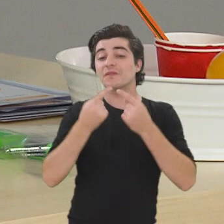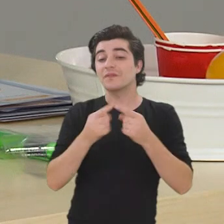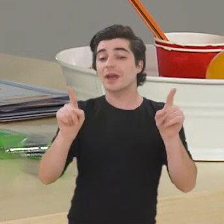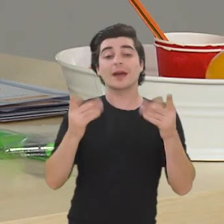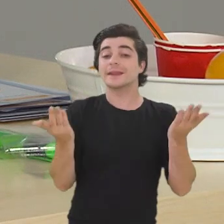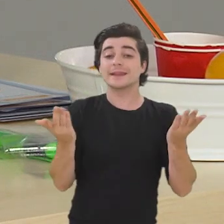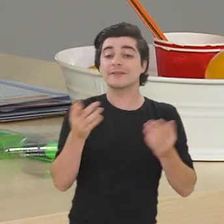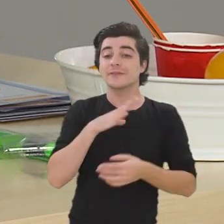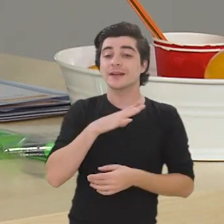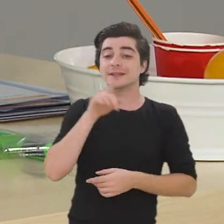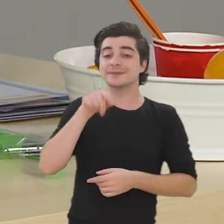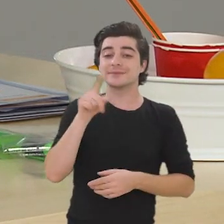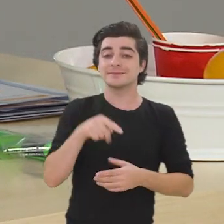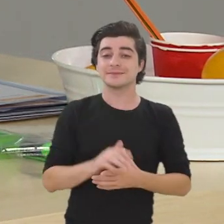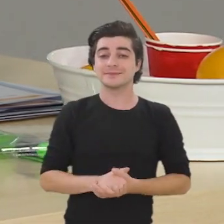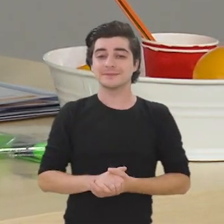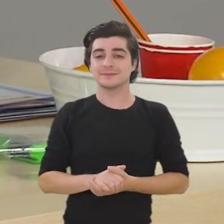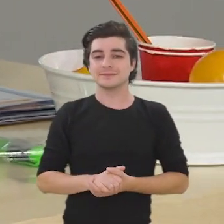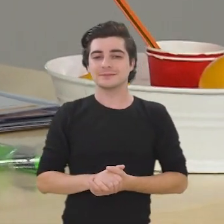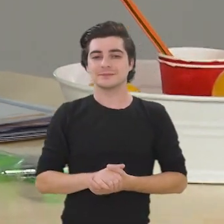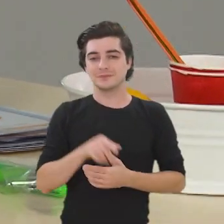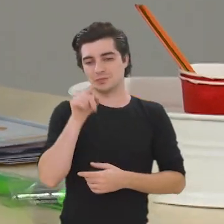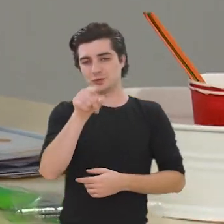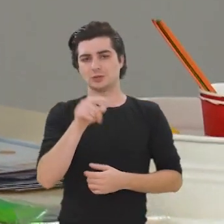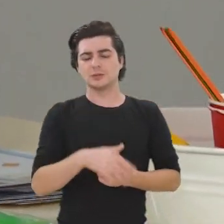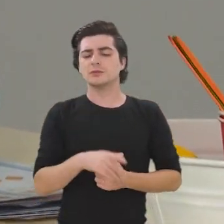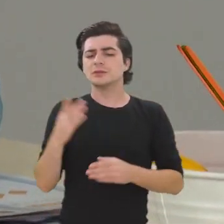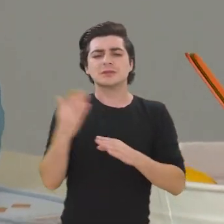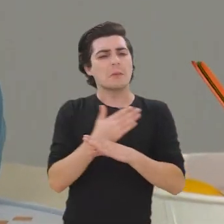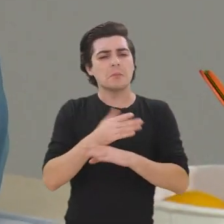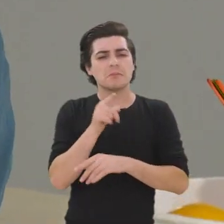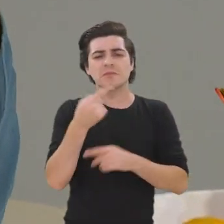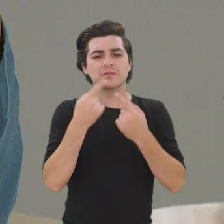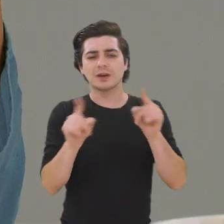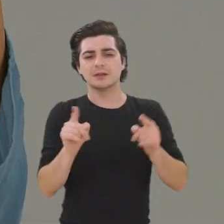olan hangisi, onu göster bana. Bu.